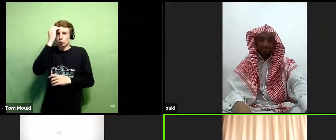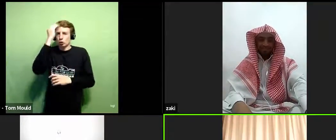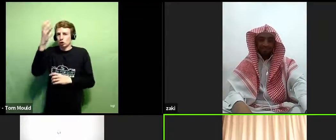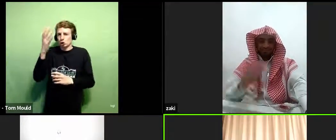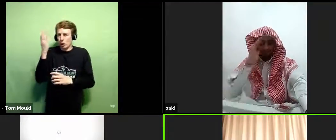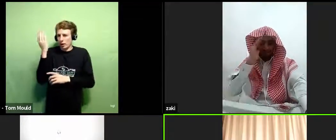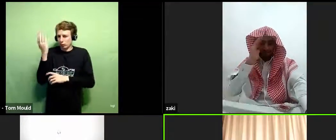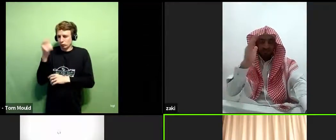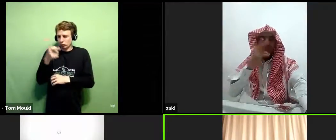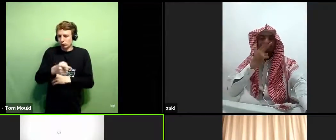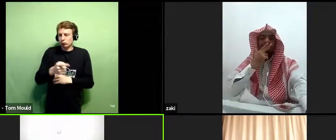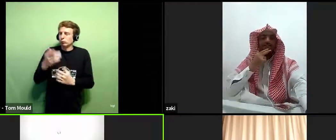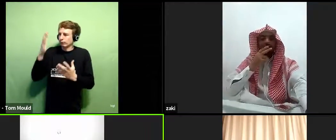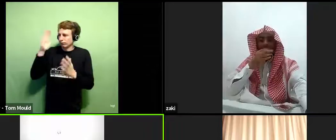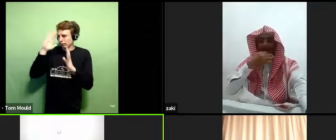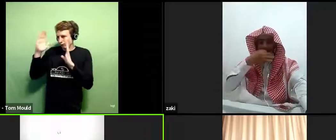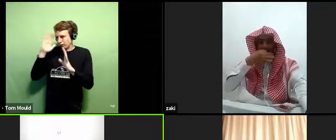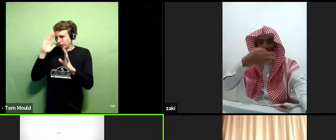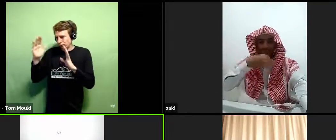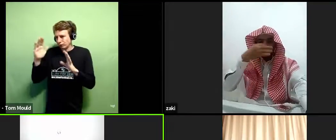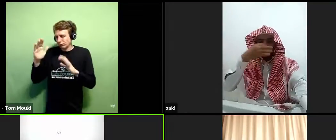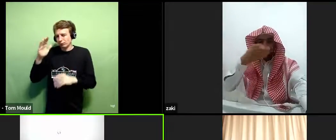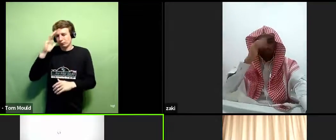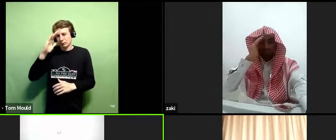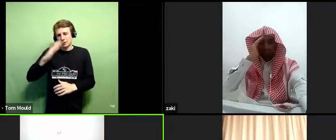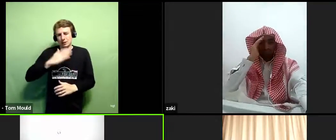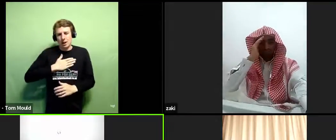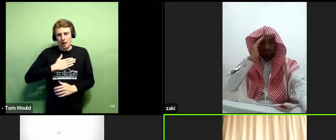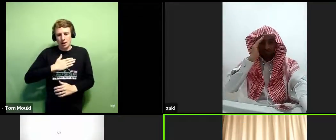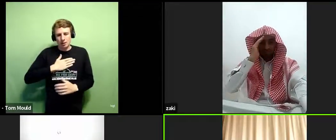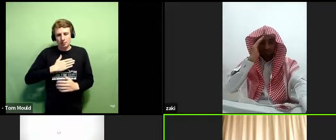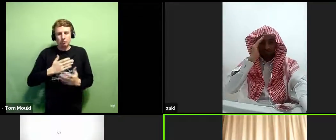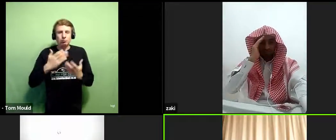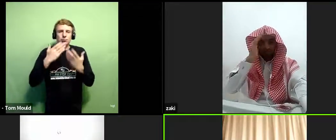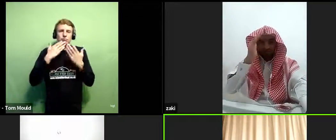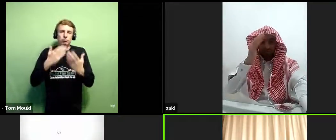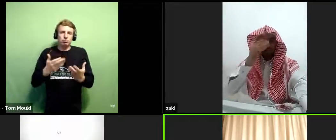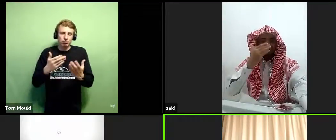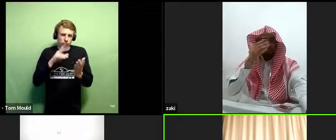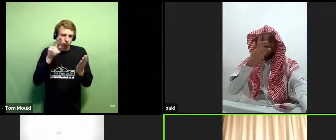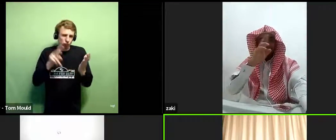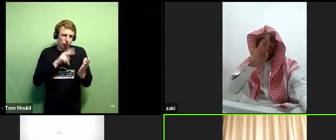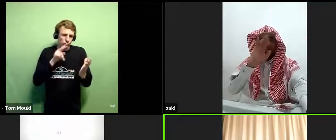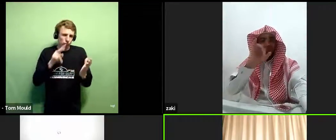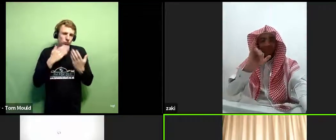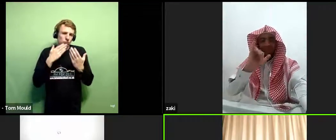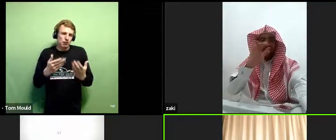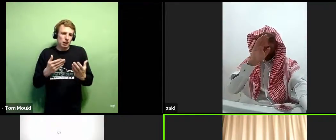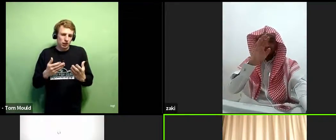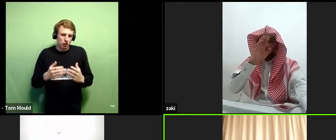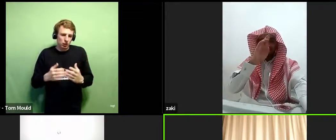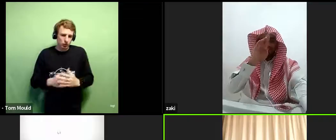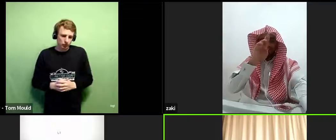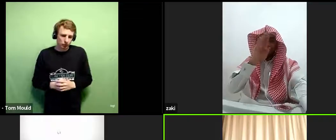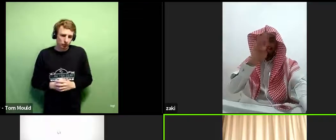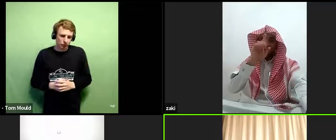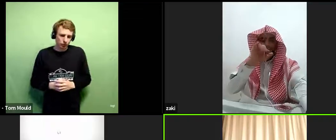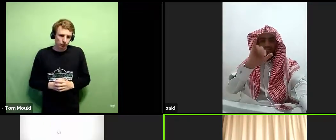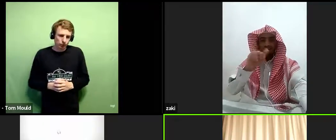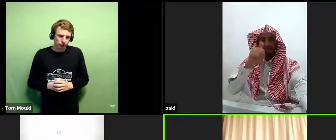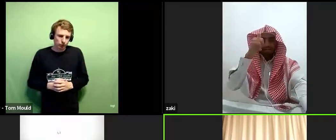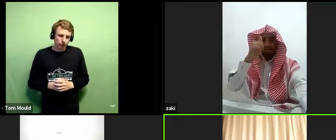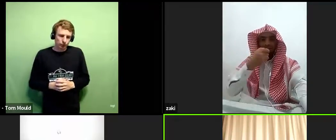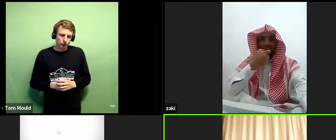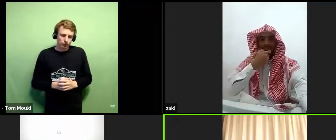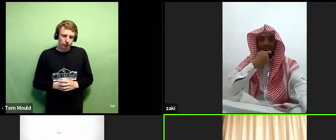الله خير. استمتعنا جداً بهذه القراءة. Thank you, شيخ زكريا. We were really